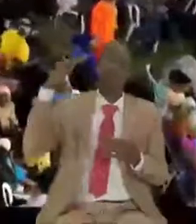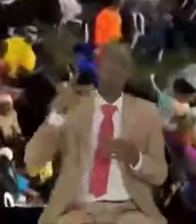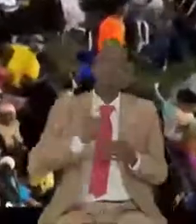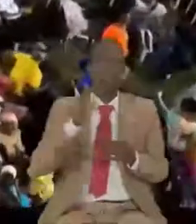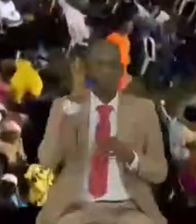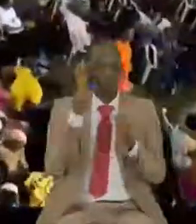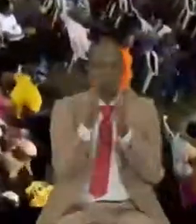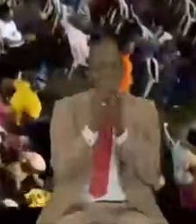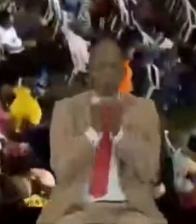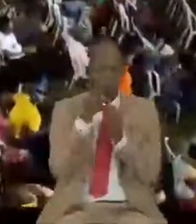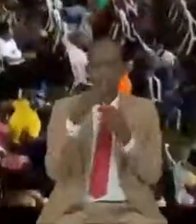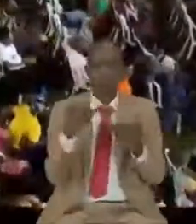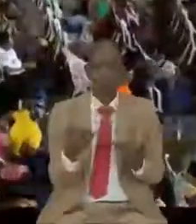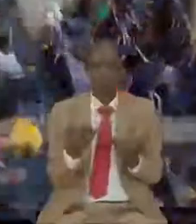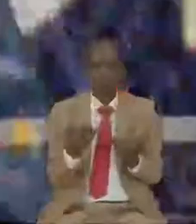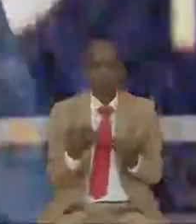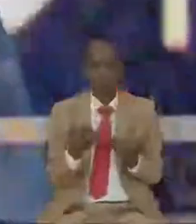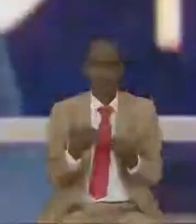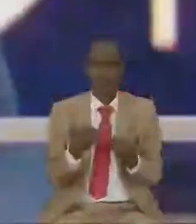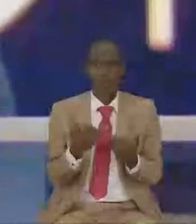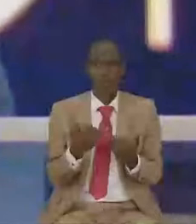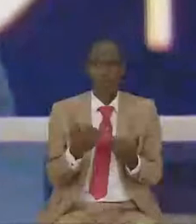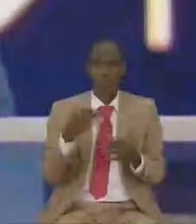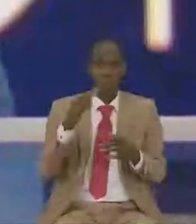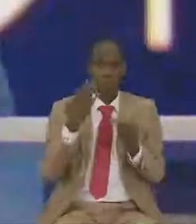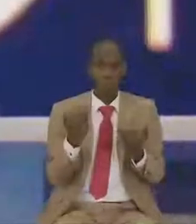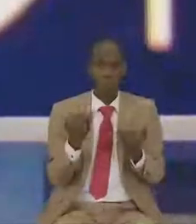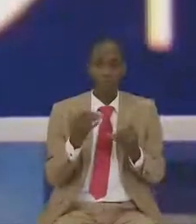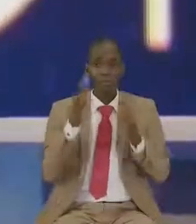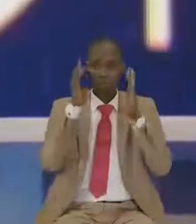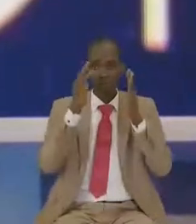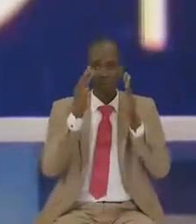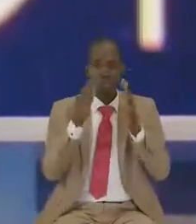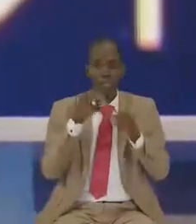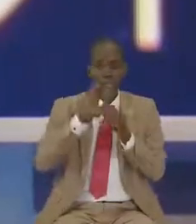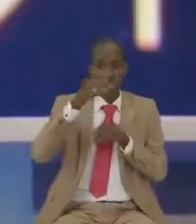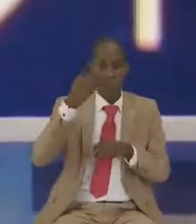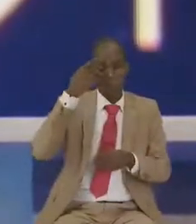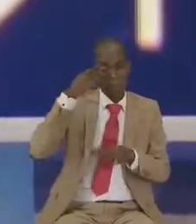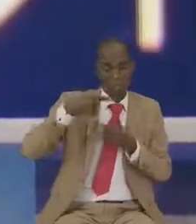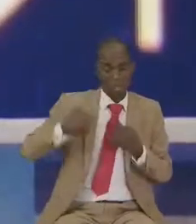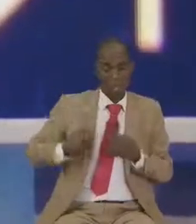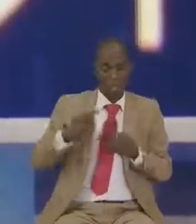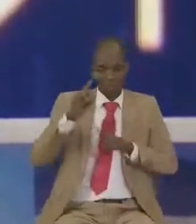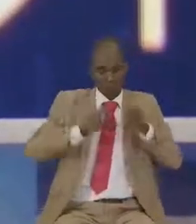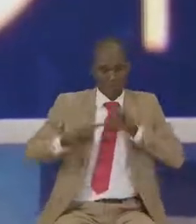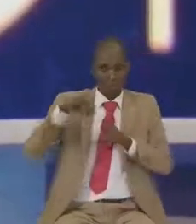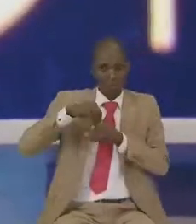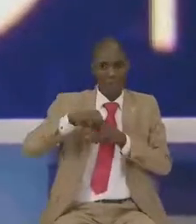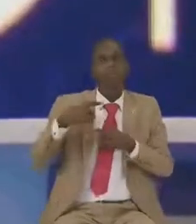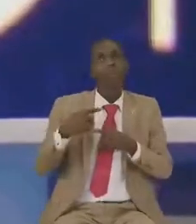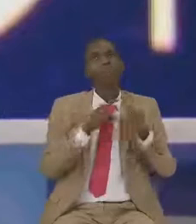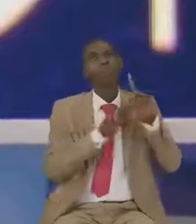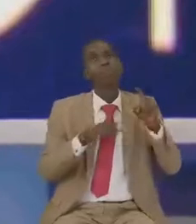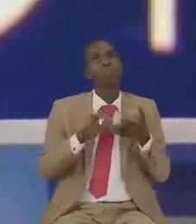la vie de grâce. Je vais prier avec vous maintenant. Fermez les yeux et dans votre cœur, dans votre esprit, tu